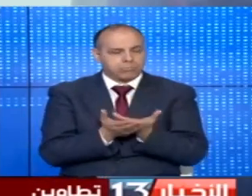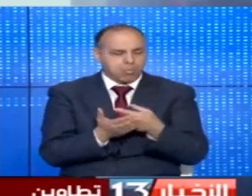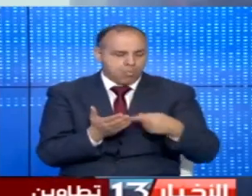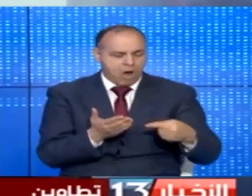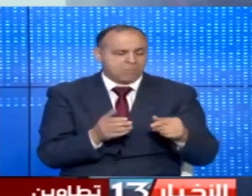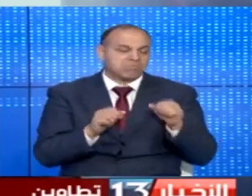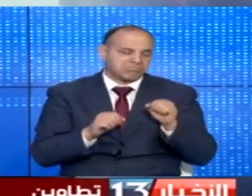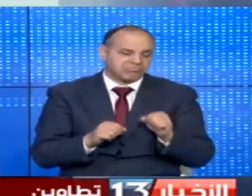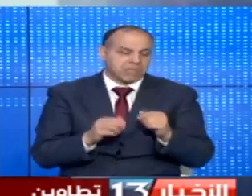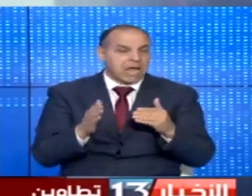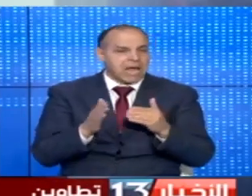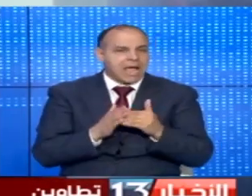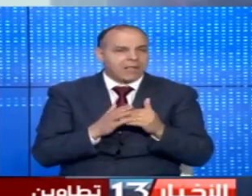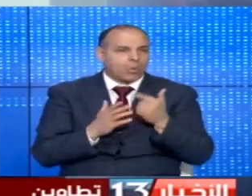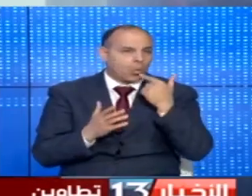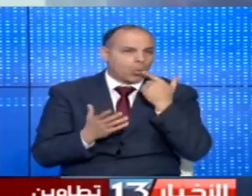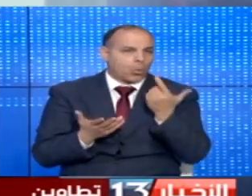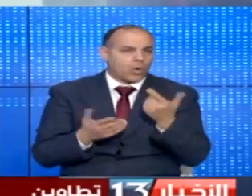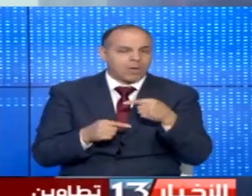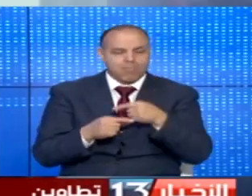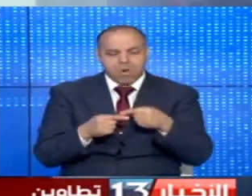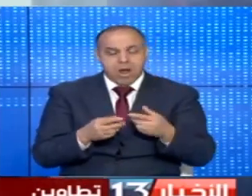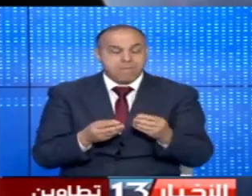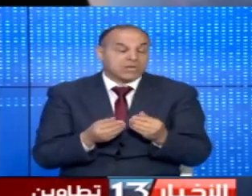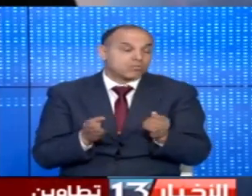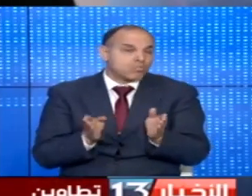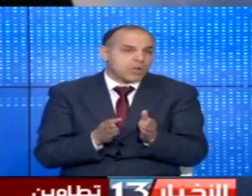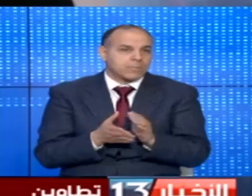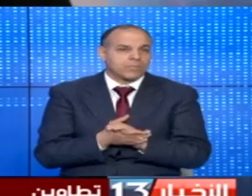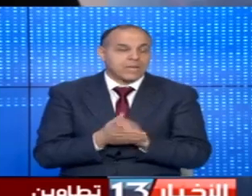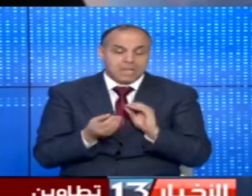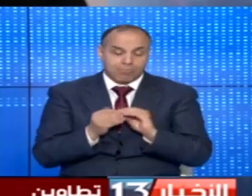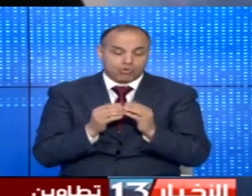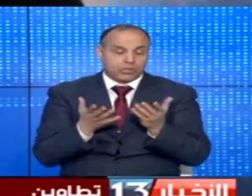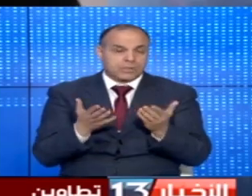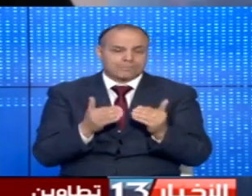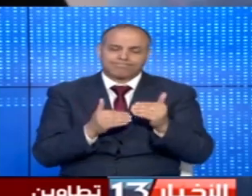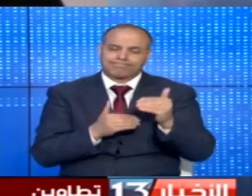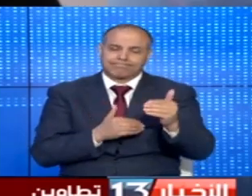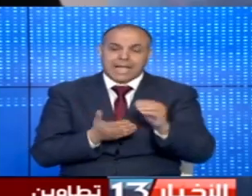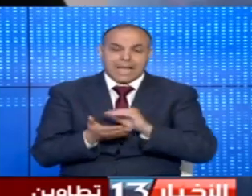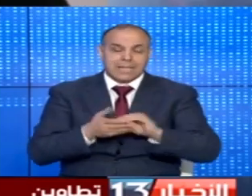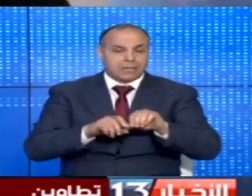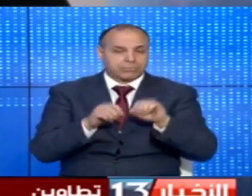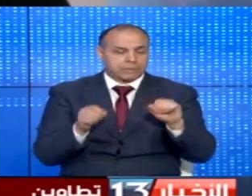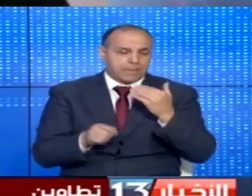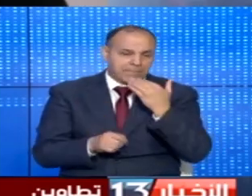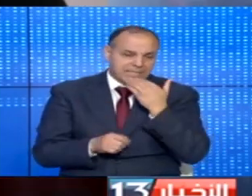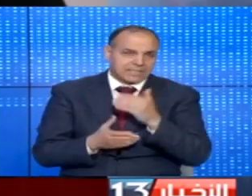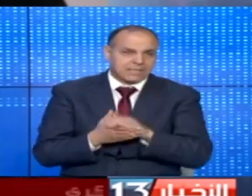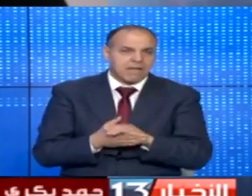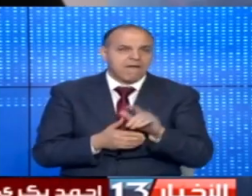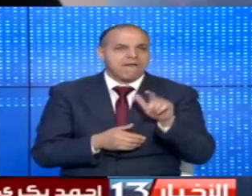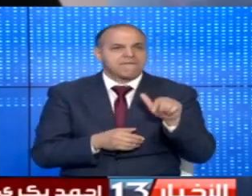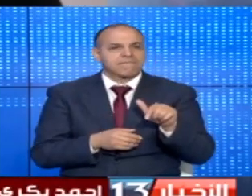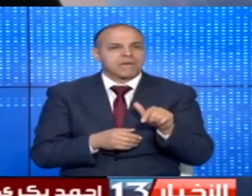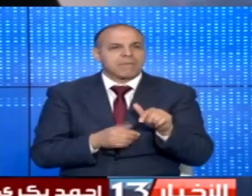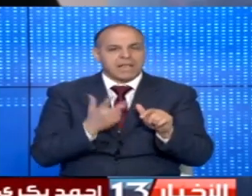والحد من تاثيراته السلبيه اللي اشكال هذا الجو والاداره العامه مشكوره وفرتنا